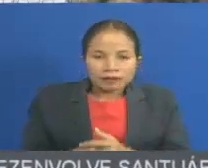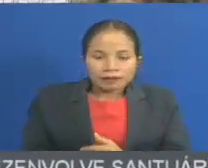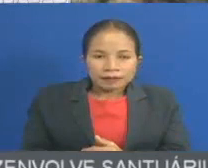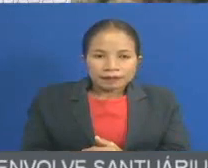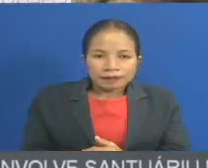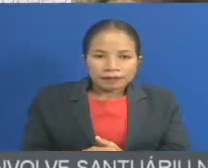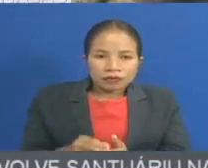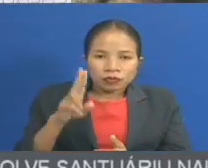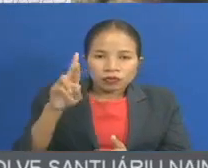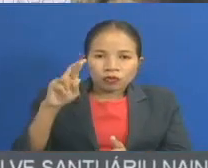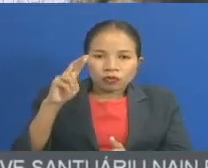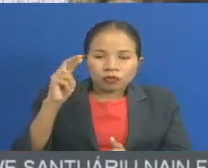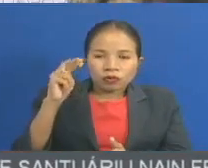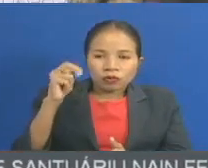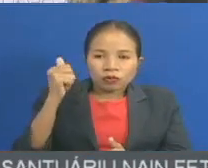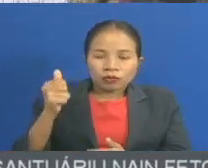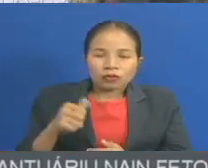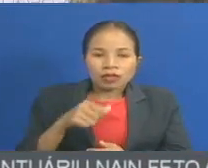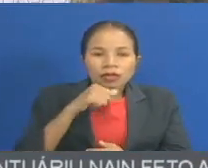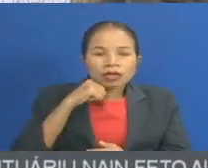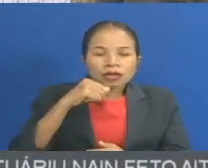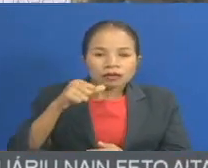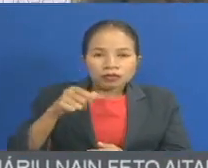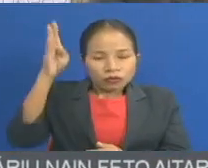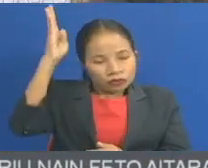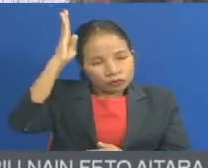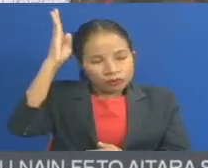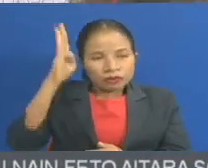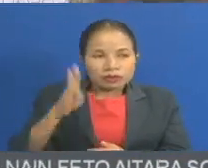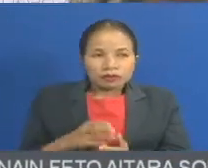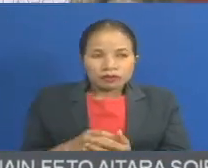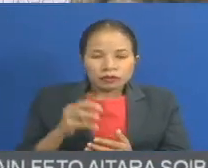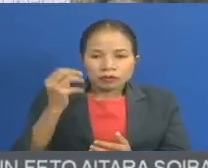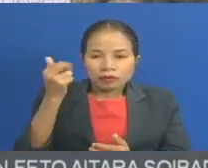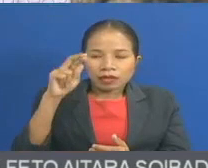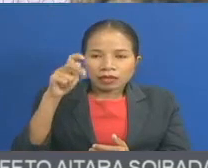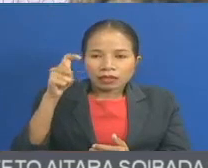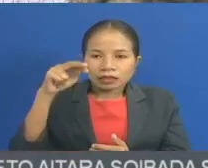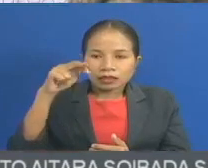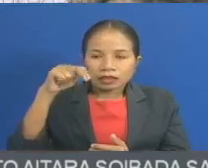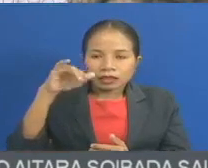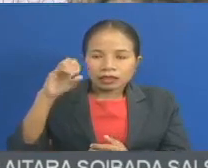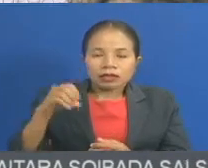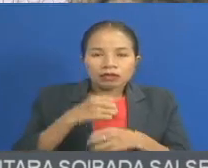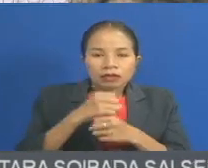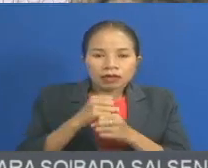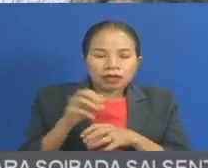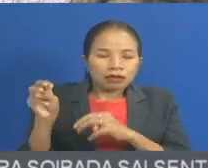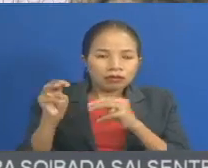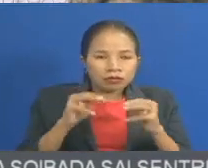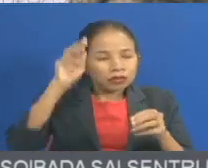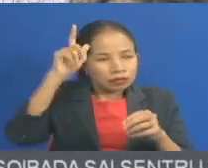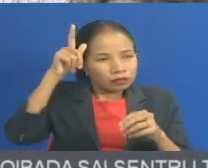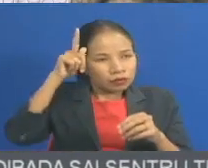Urna bispo Dom Martino ninya, tamba bispo Dom Martino, nebe maka halo mudansa